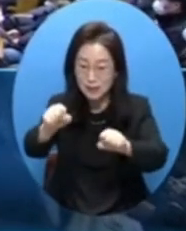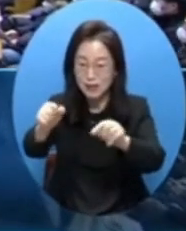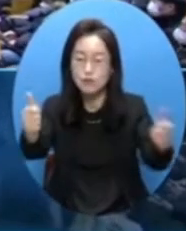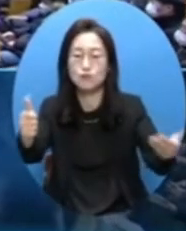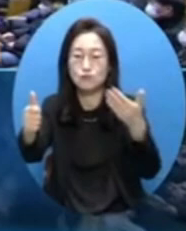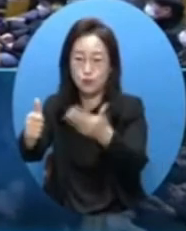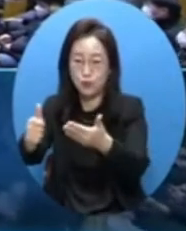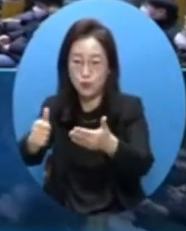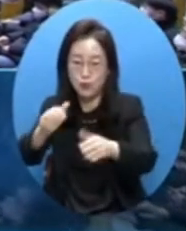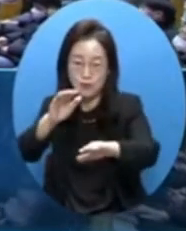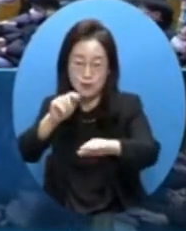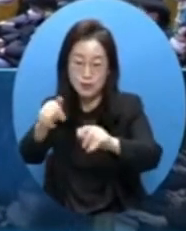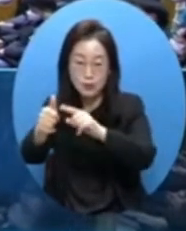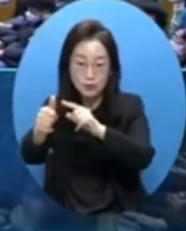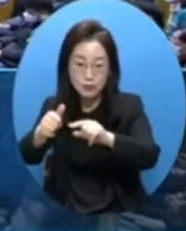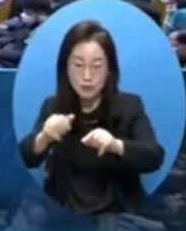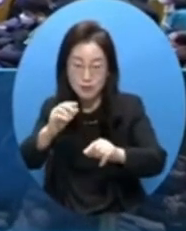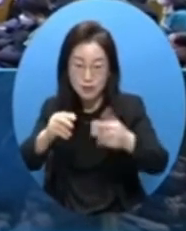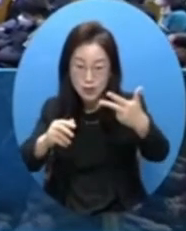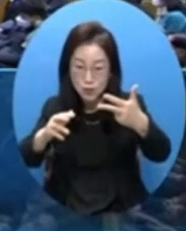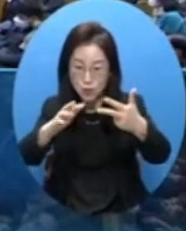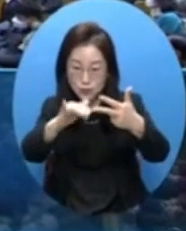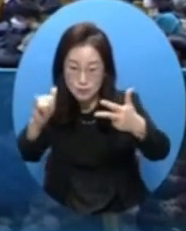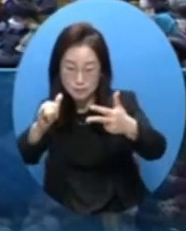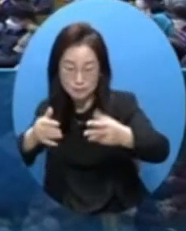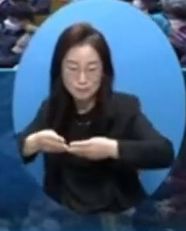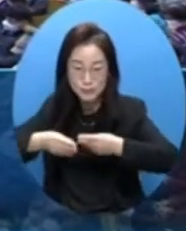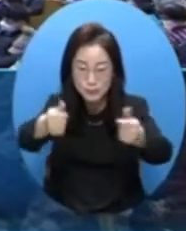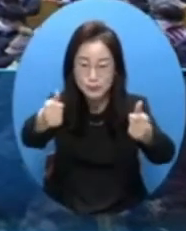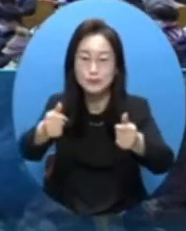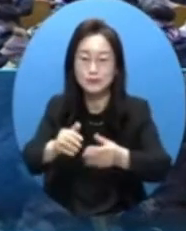하시리니 그때 너는 그들을 진멸할 것이라.